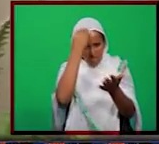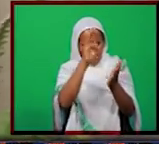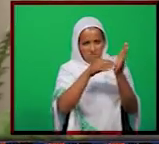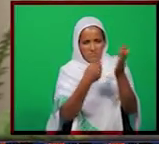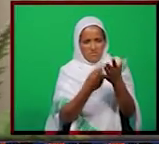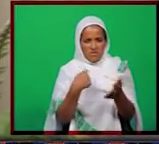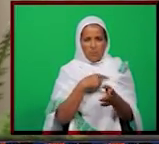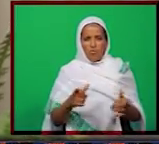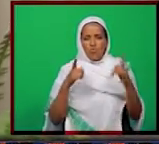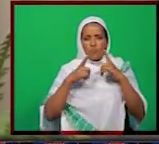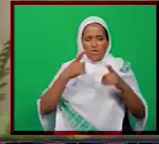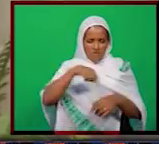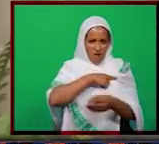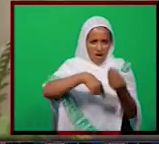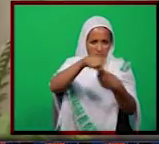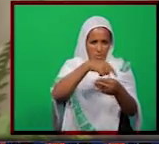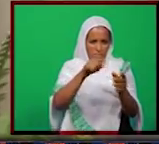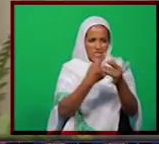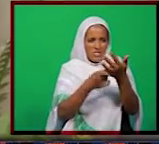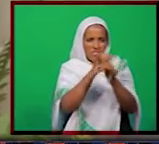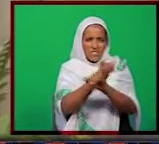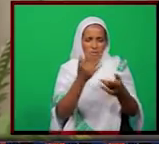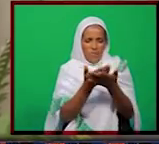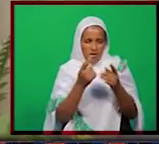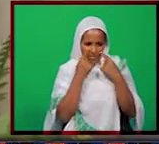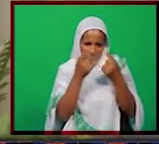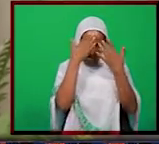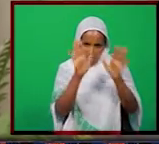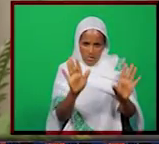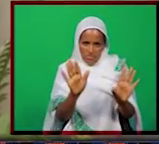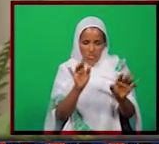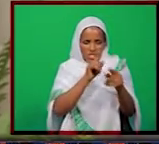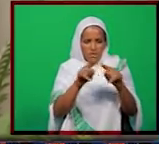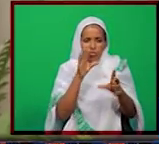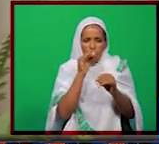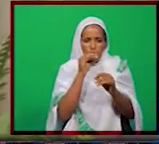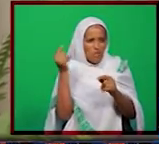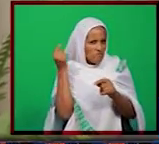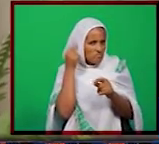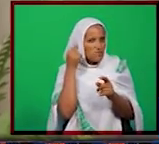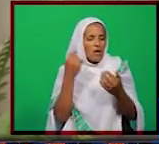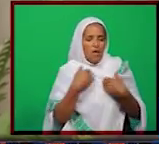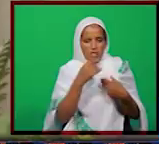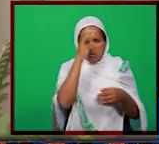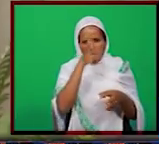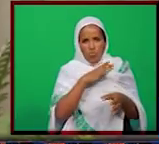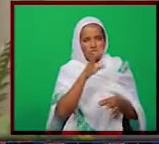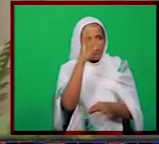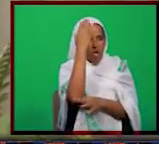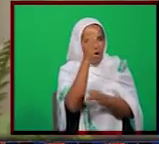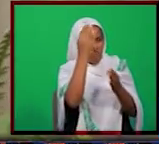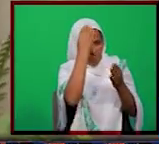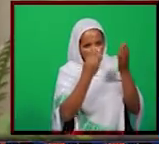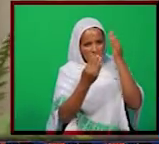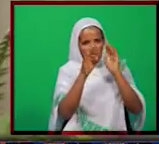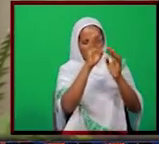ቆሎ ዛፌ መቀባት ምናምን አሁን እኔ በኖርኩበትኝ አካባቢ ማለት ነው እንደዛ አይነት ነገር አይቻላቅም፣ ግን ሲወራ